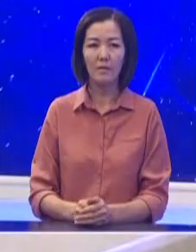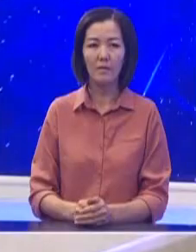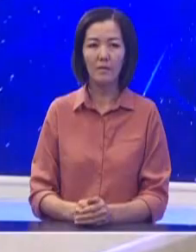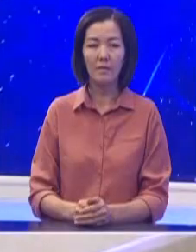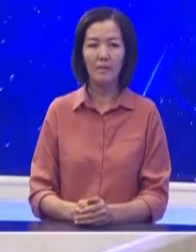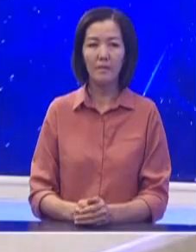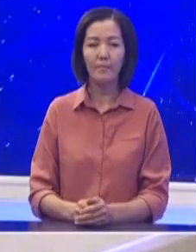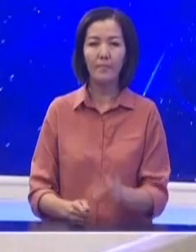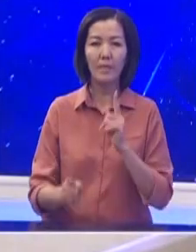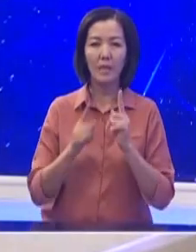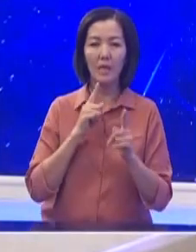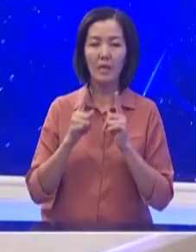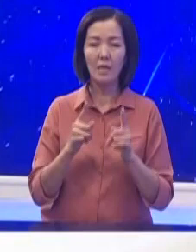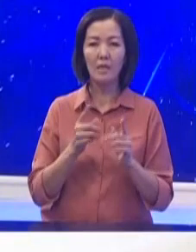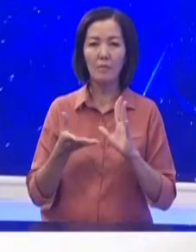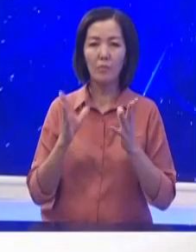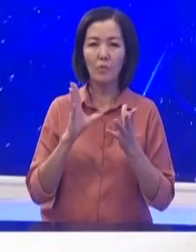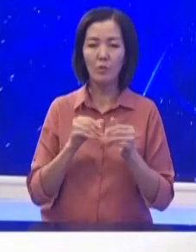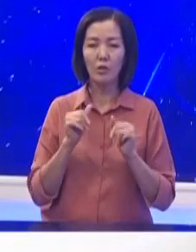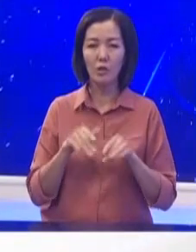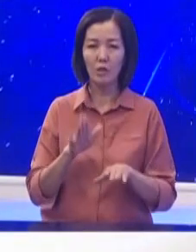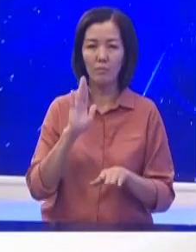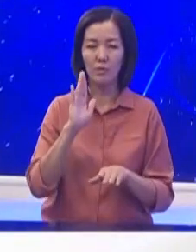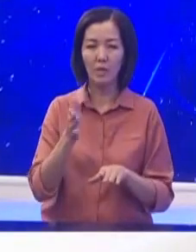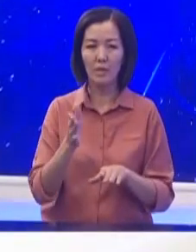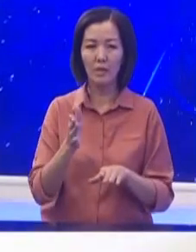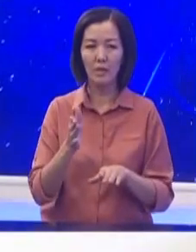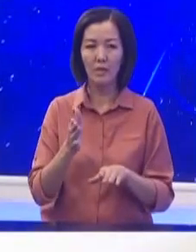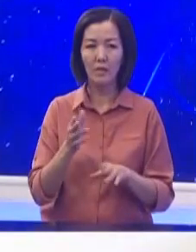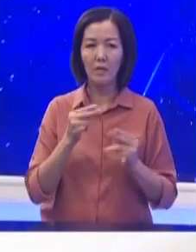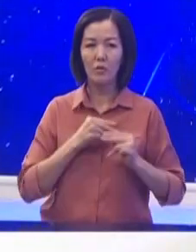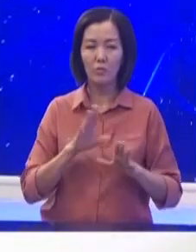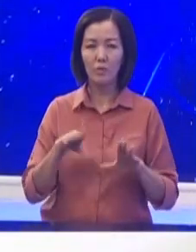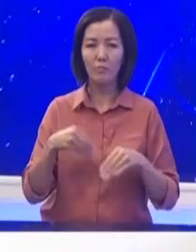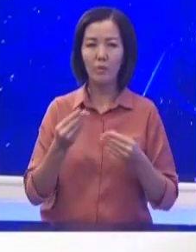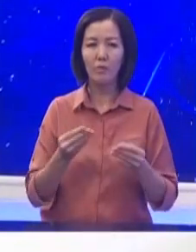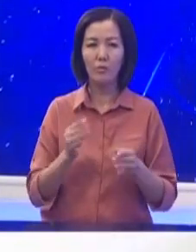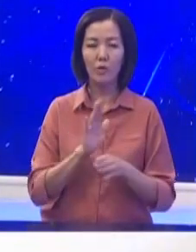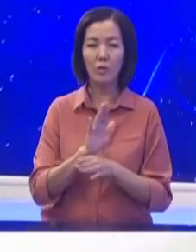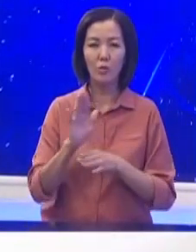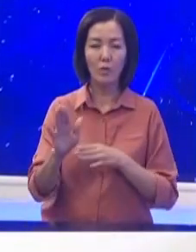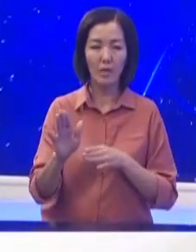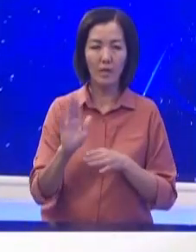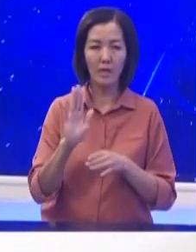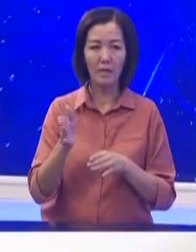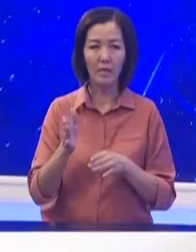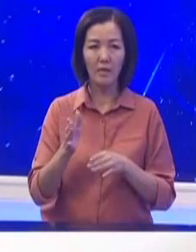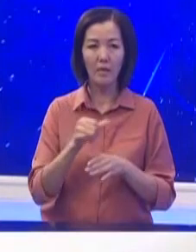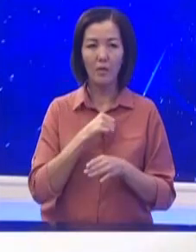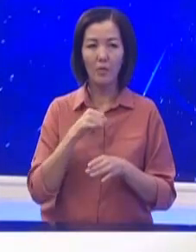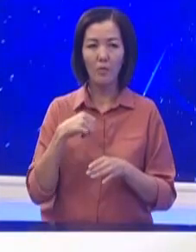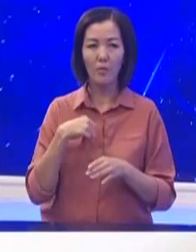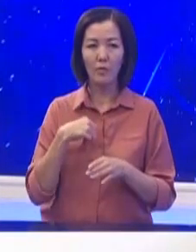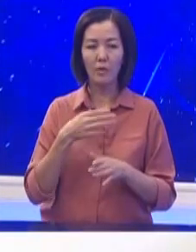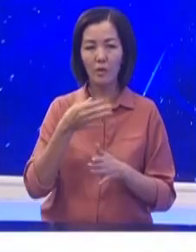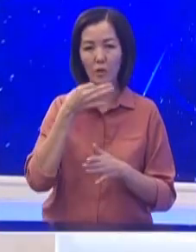Кеңес отырысы бойынша шешім шығатты. Осы шешім жұмыс берушіге жолданады, жұмыс беруші өзі осы тәртіп